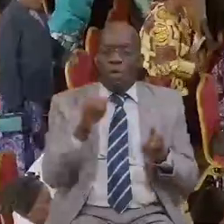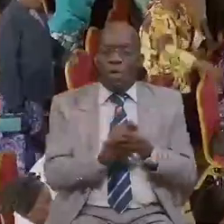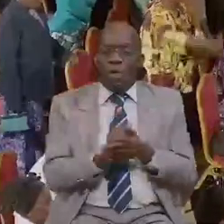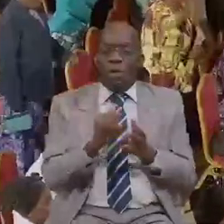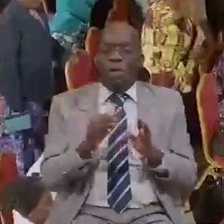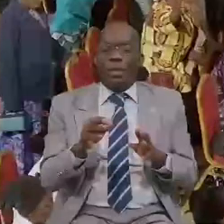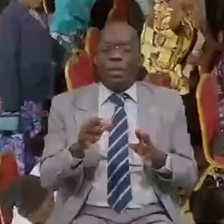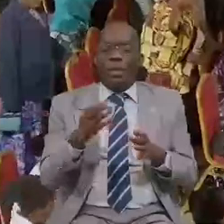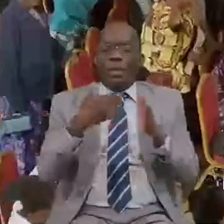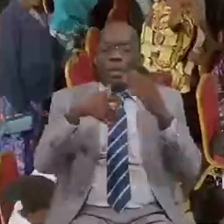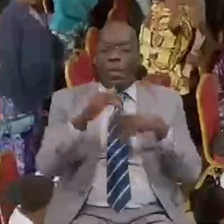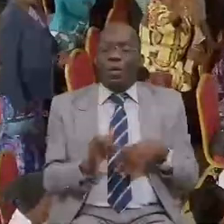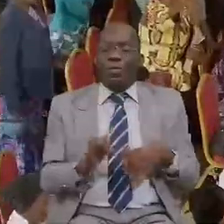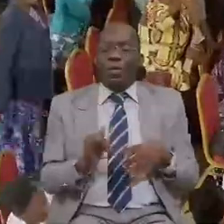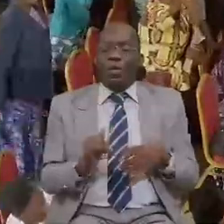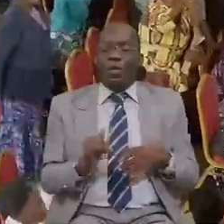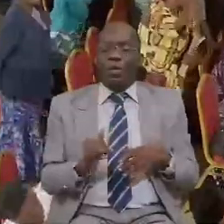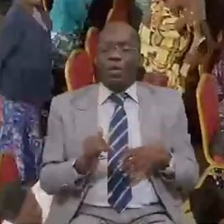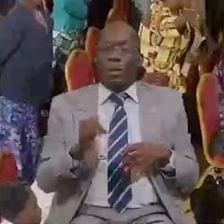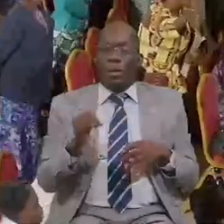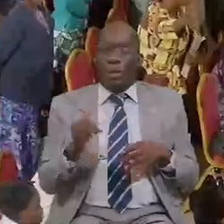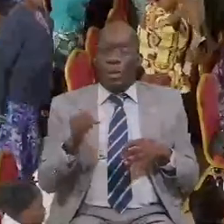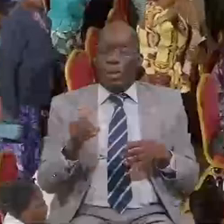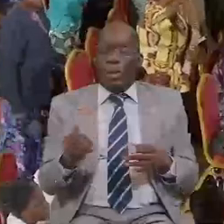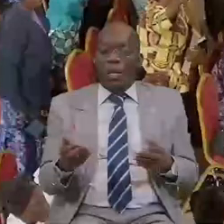pour l'élévation céleste.